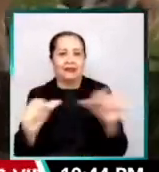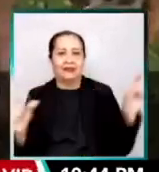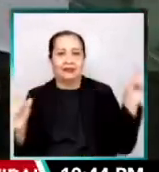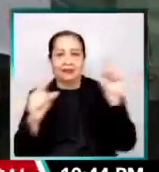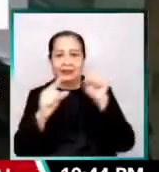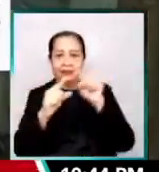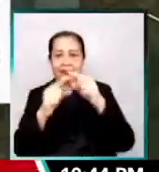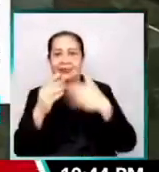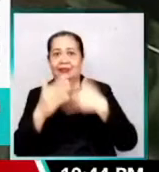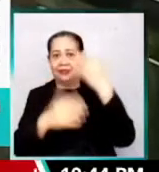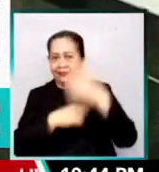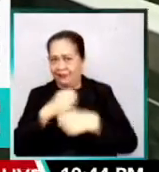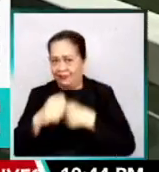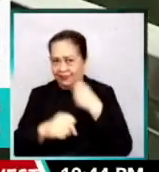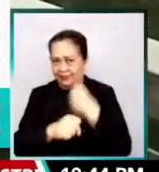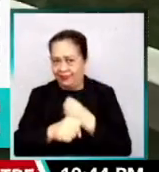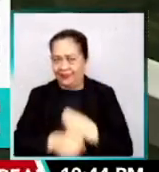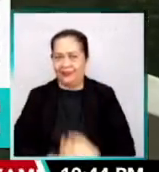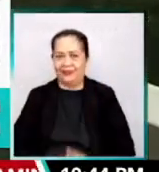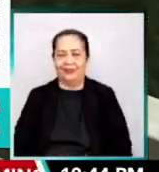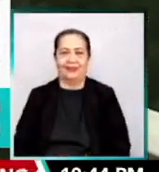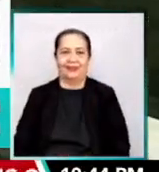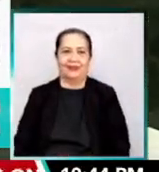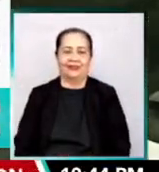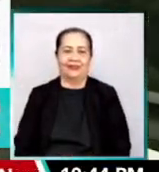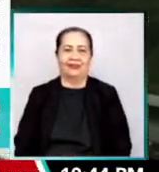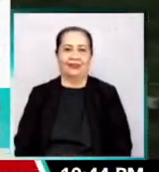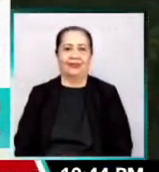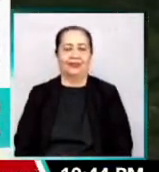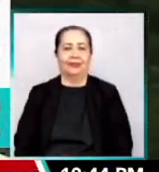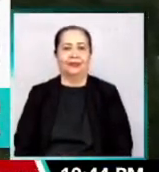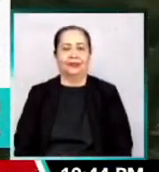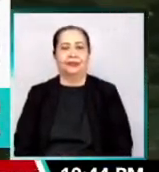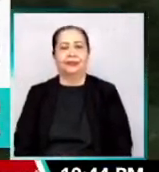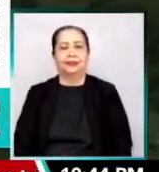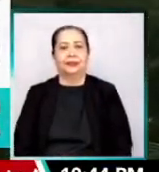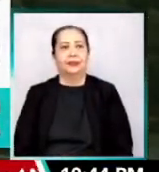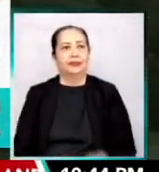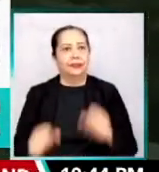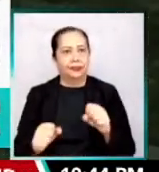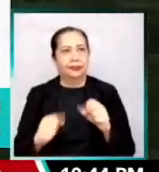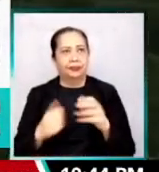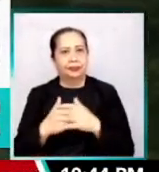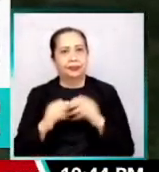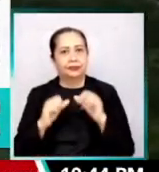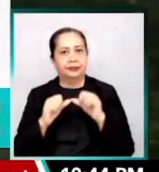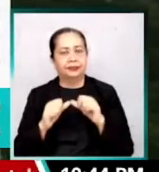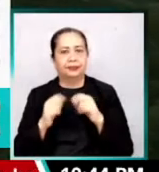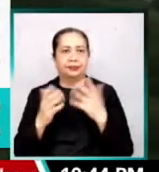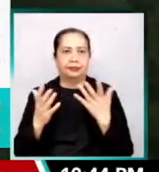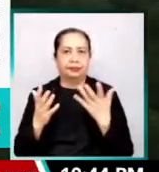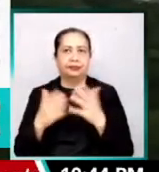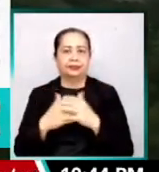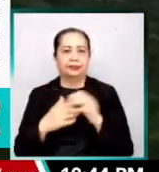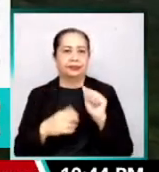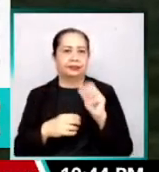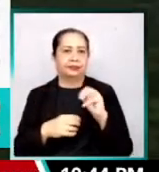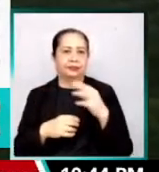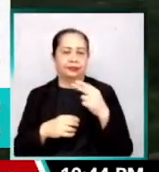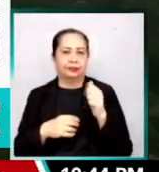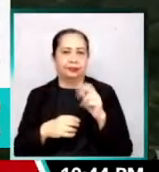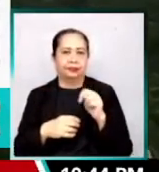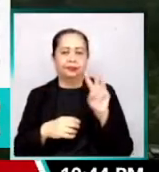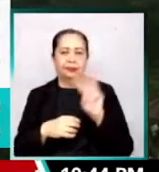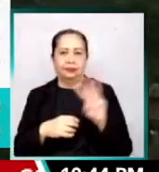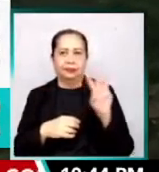na taon. Huwag naman magkakaroon tayo ng possible na may paghina ng hangin-hangin by Wednesday. Pero sa